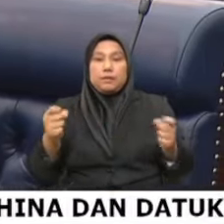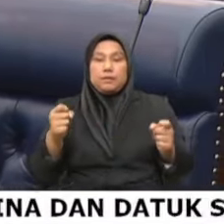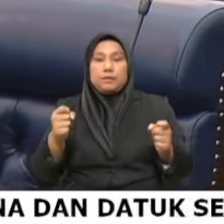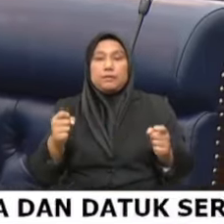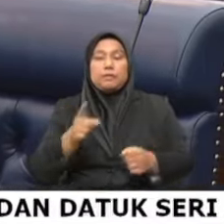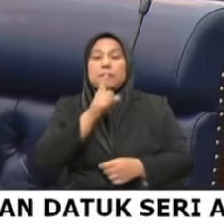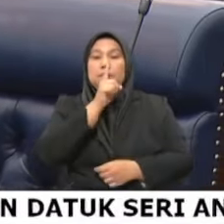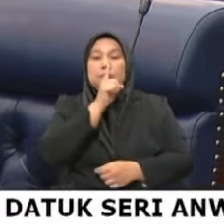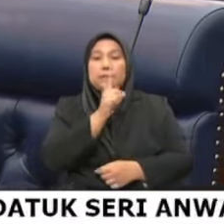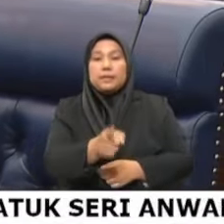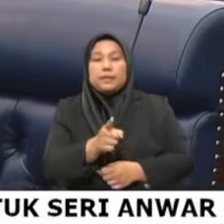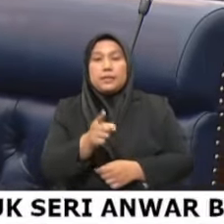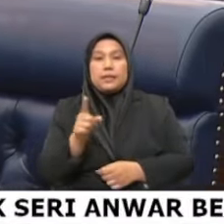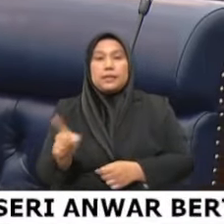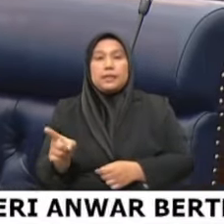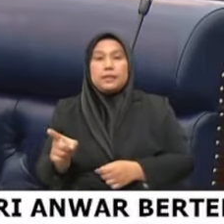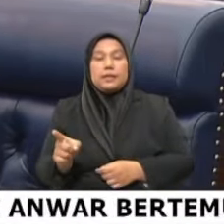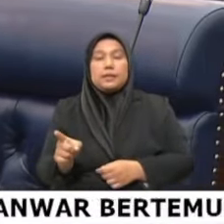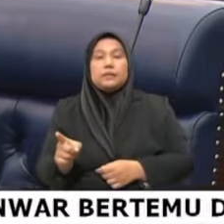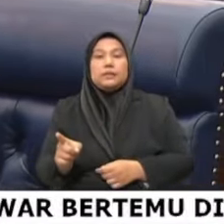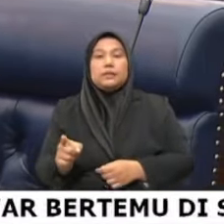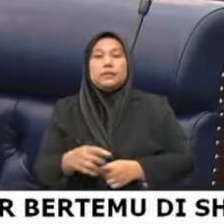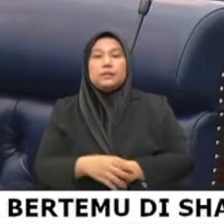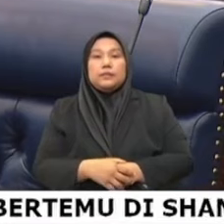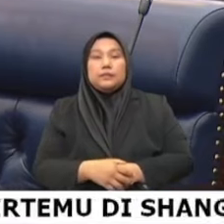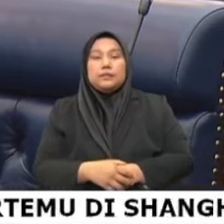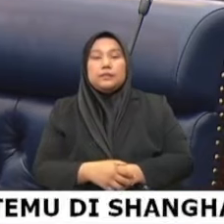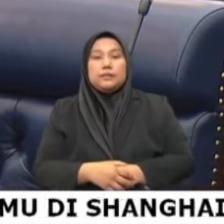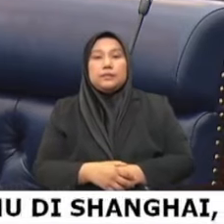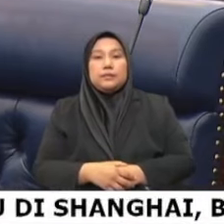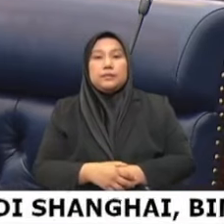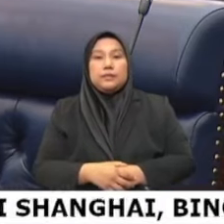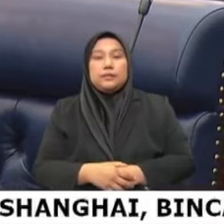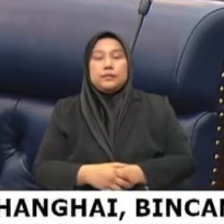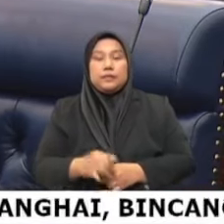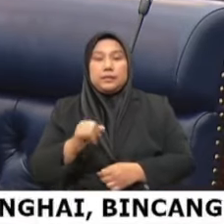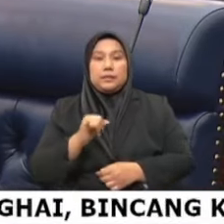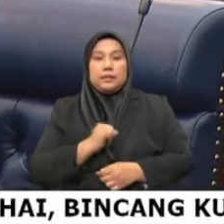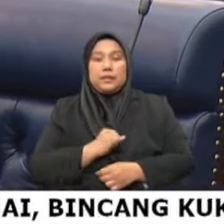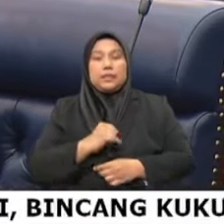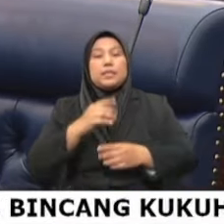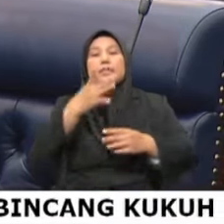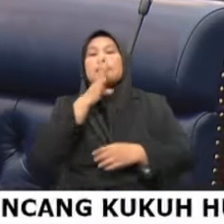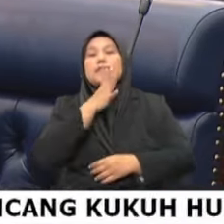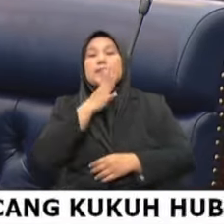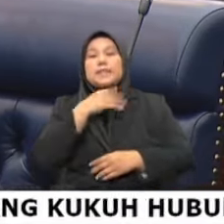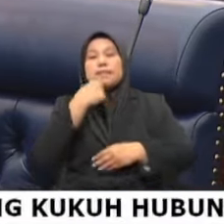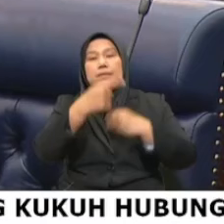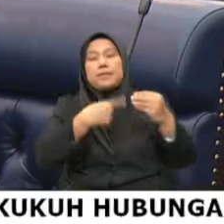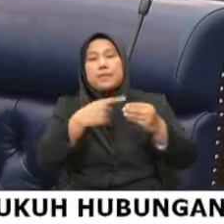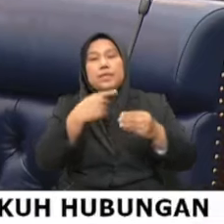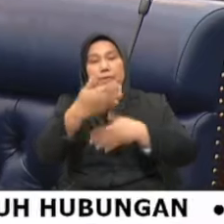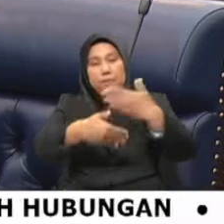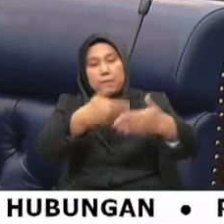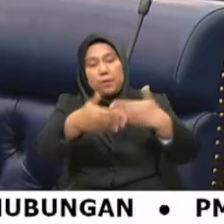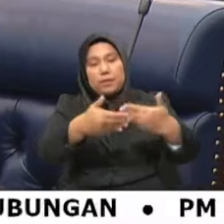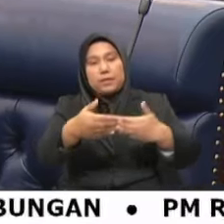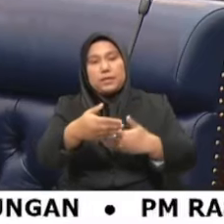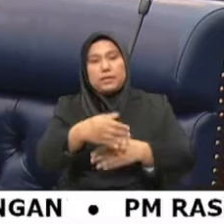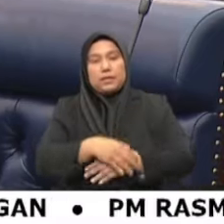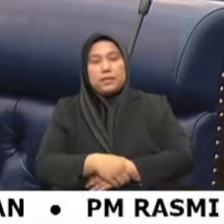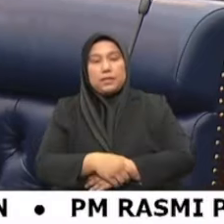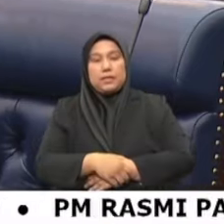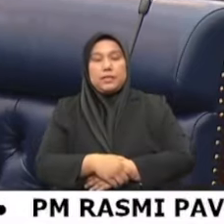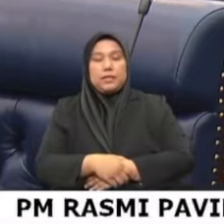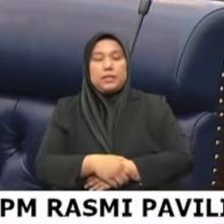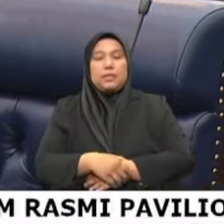kesihatan, saya bukan salahkan mereka. Yes. Yang betul. Yeah. Saya hanya cakap tentang proses dan prosedur saja. Sekiranya ini dilaksanakan, kena rujuk